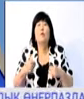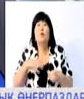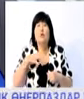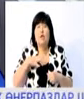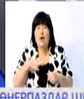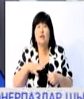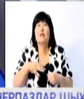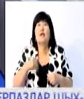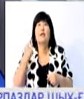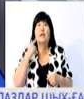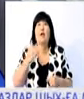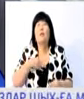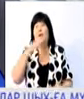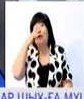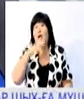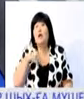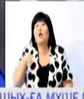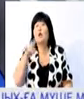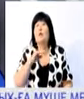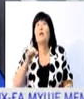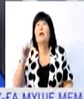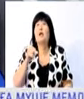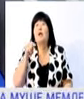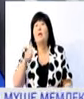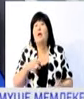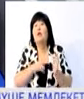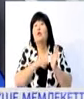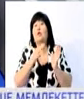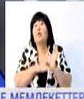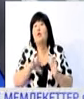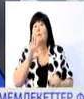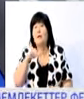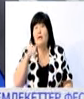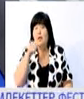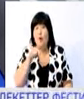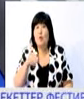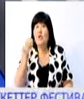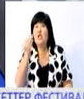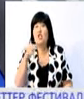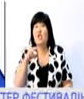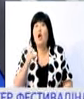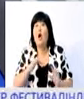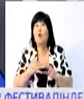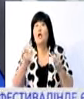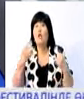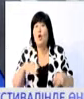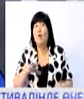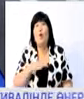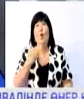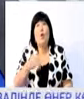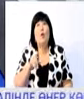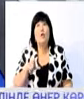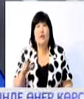естіледі. Менің әкем Досымбаев Ишанқұл 1895 жылы осы Шиелі ауданында туылған. Ол